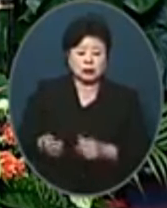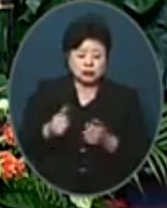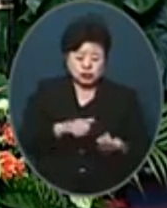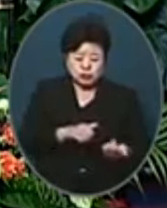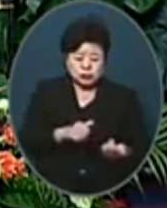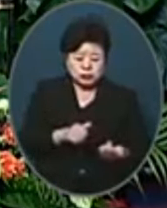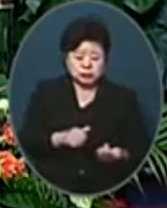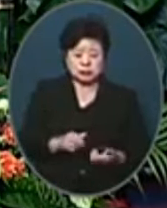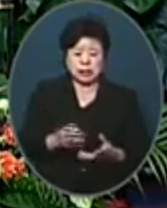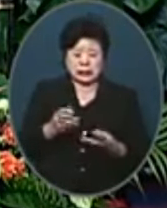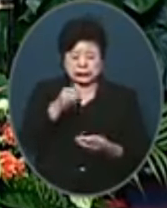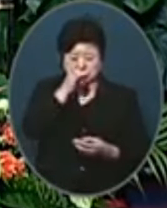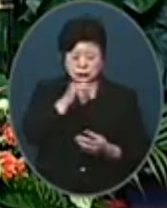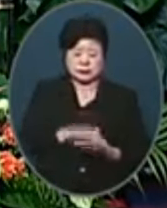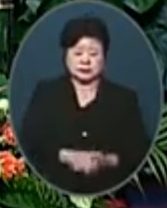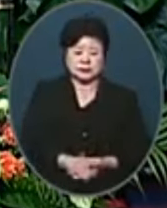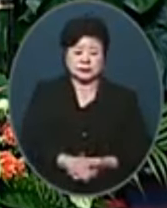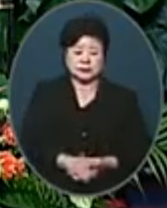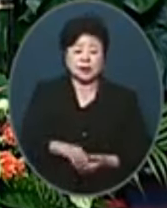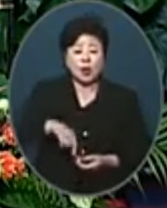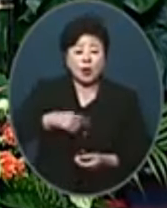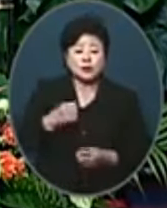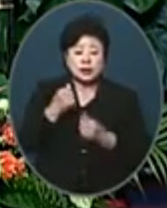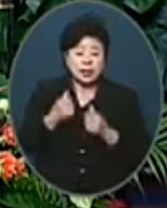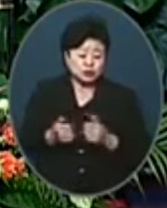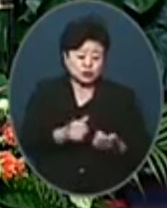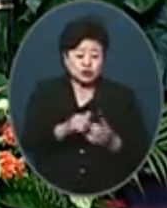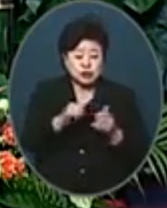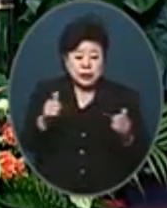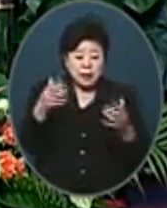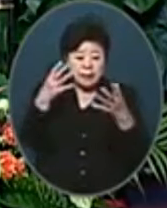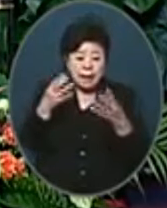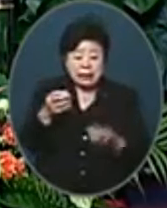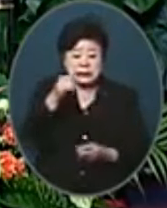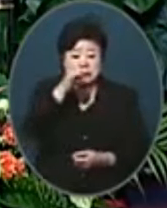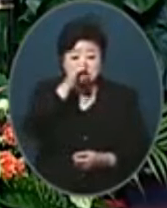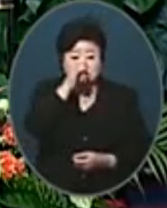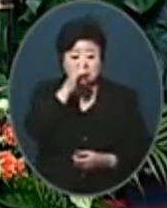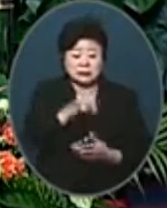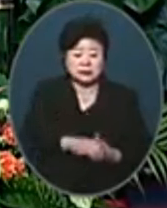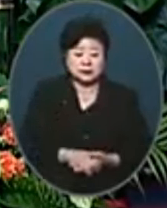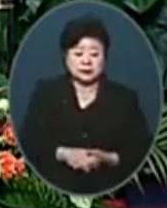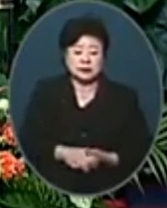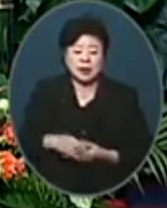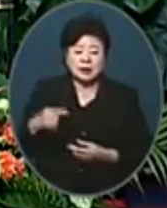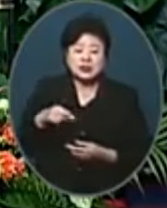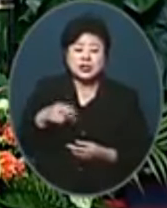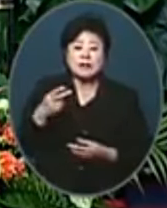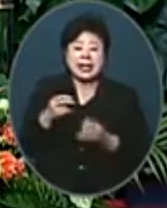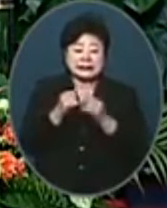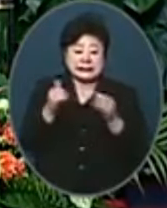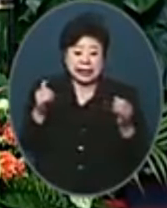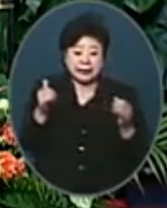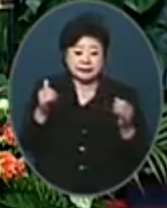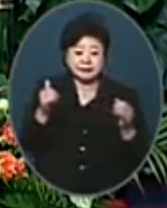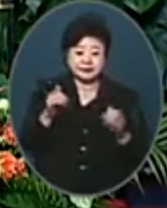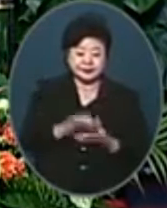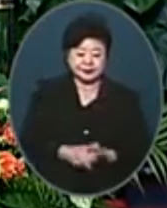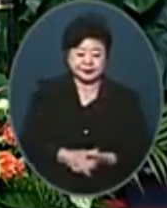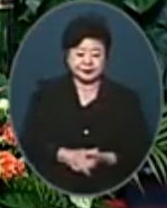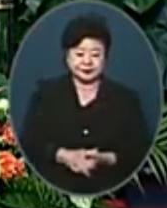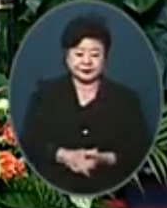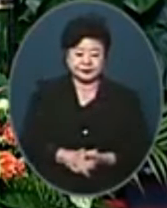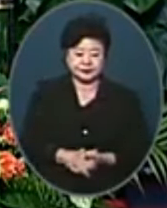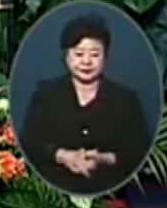문제가 되고 있습니다. 혼자 죽은 사람이 무려 1,200명으로 최근 4년